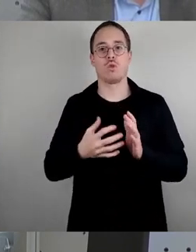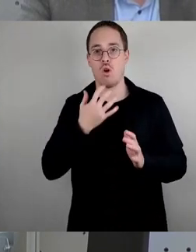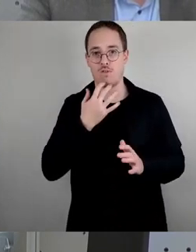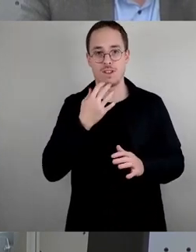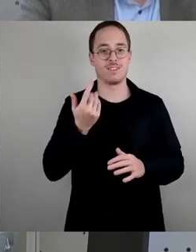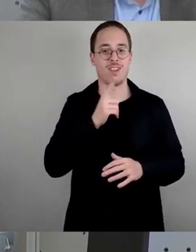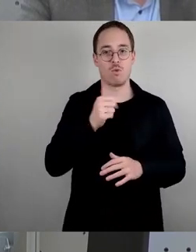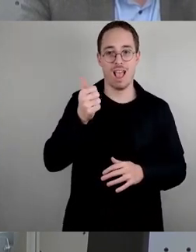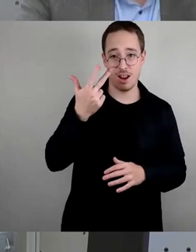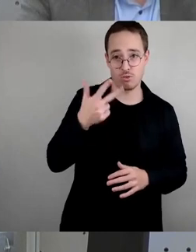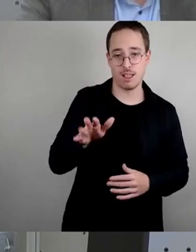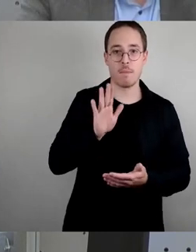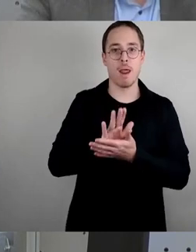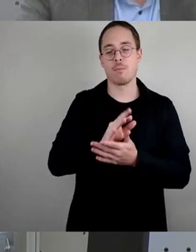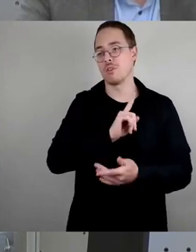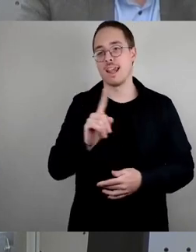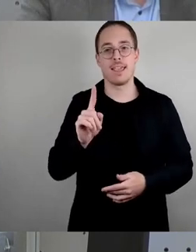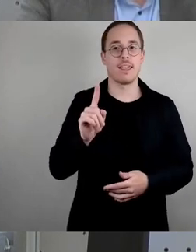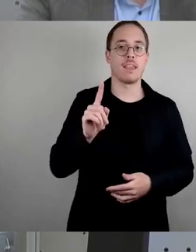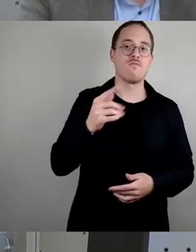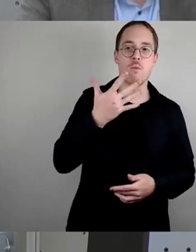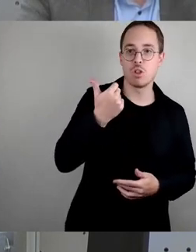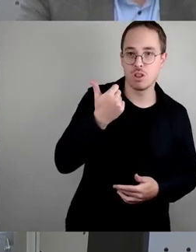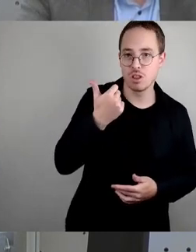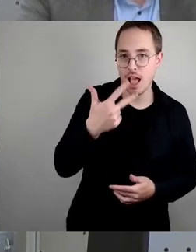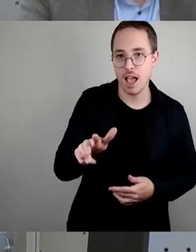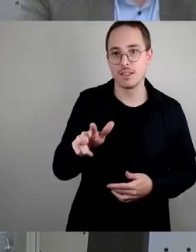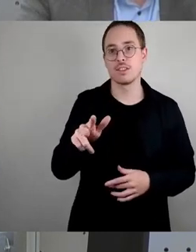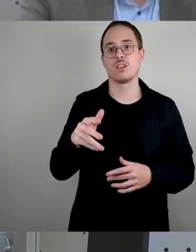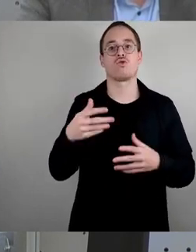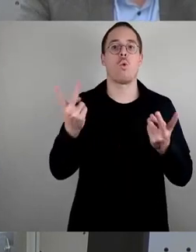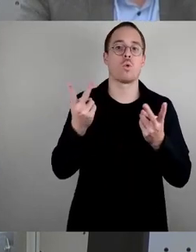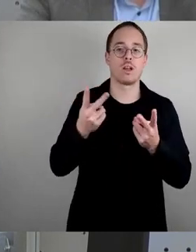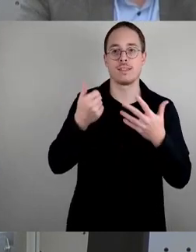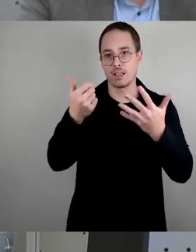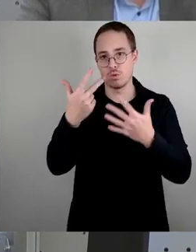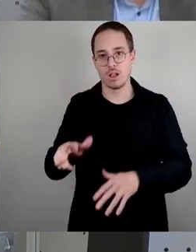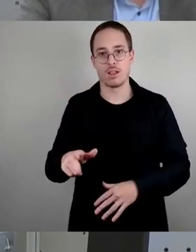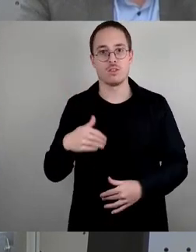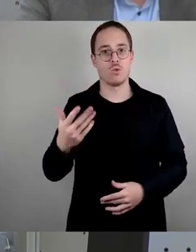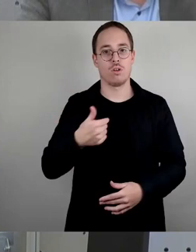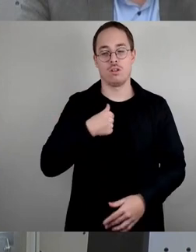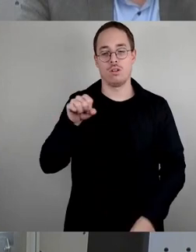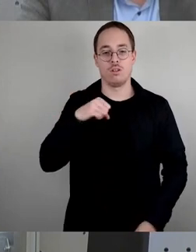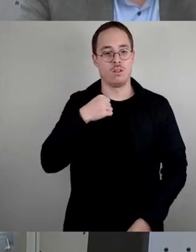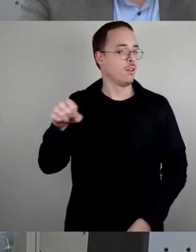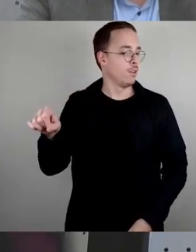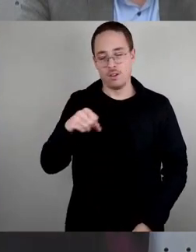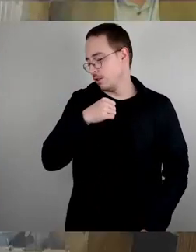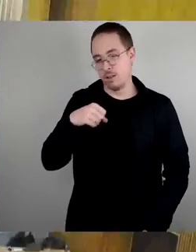nicht 2035 oder 2036 wird. Ansonsten wird mein Kopfschütteln nämlich immer größer. Vielen